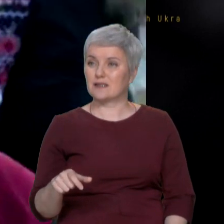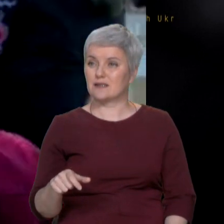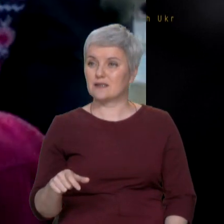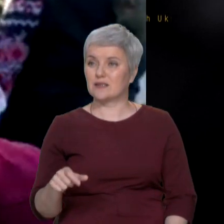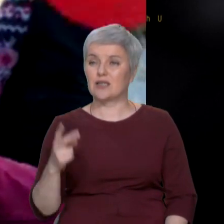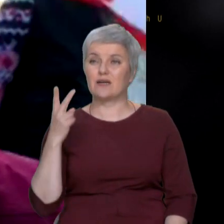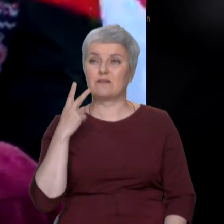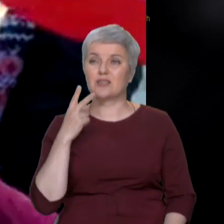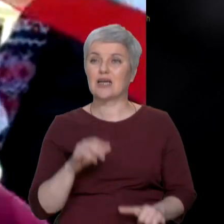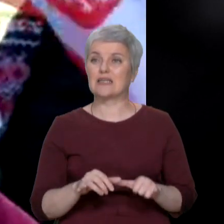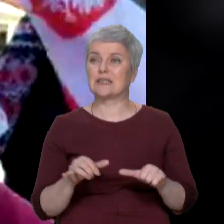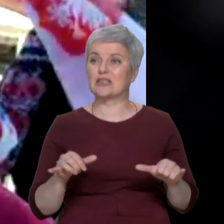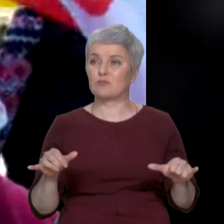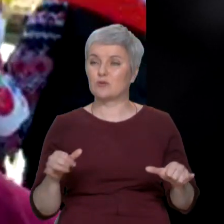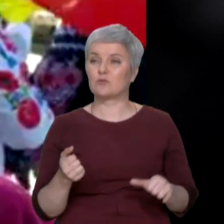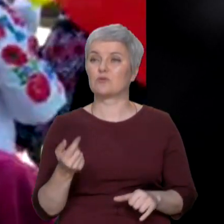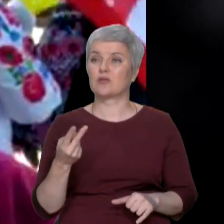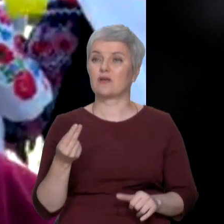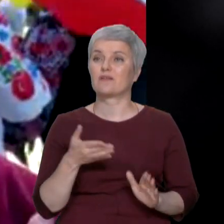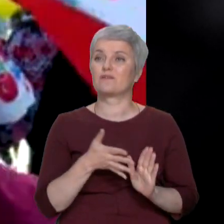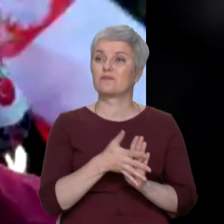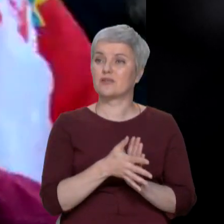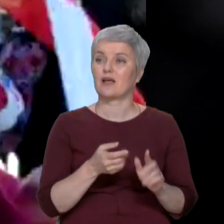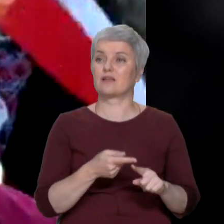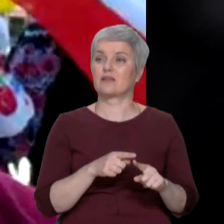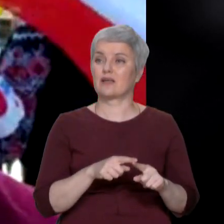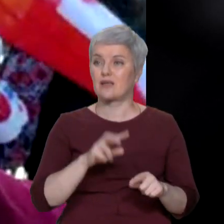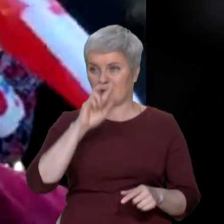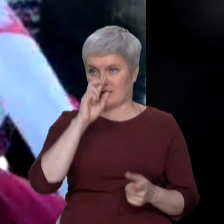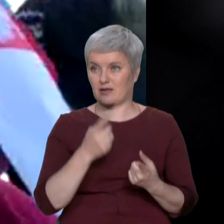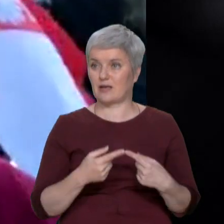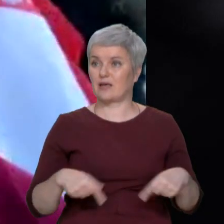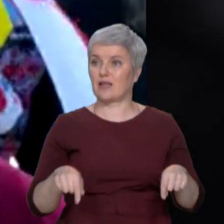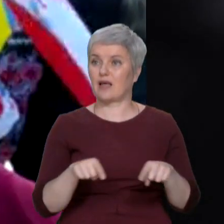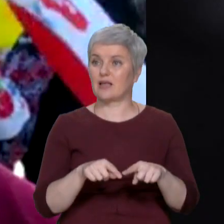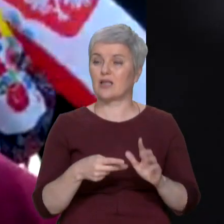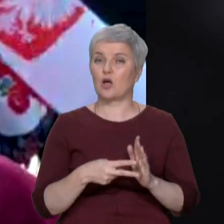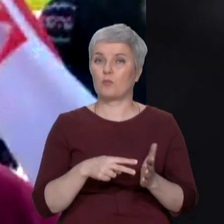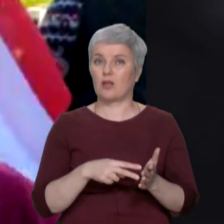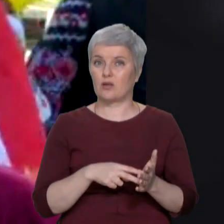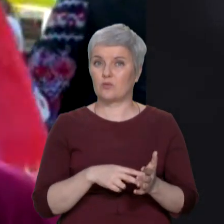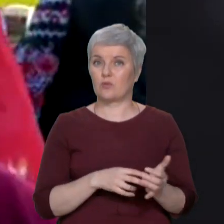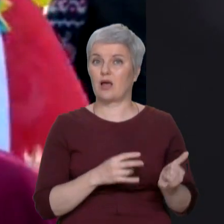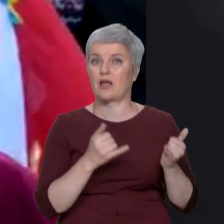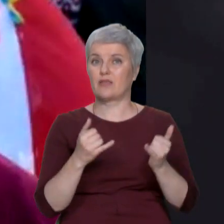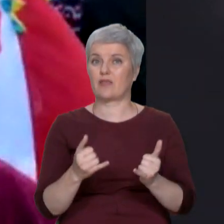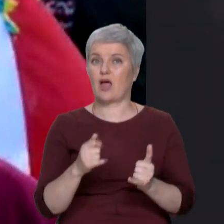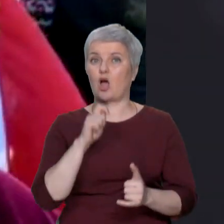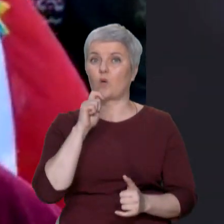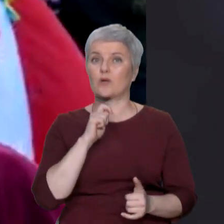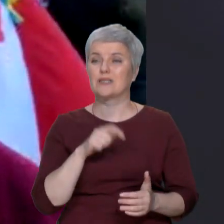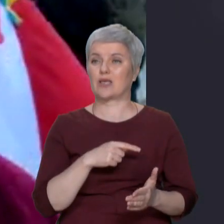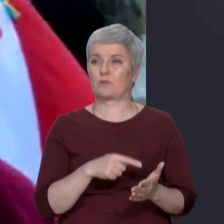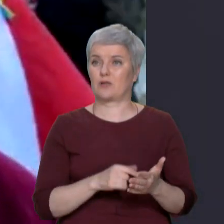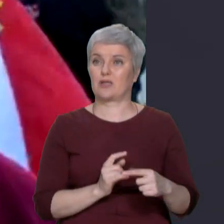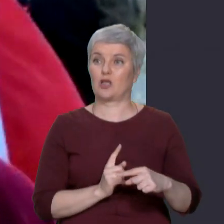весь час збільшують ту кількість витрат, які країна планує саме на українське питання збільшити. Ну і